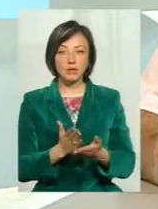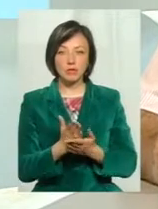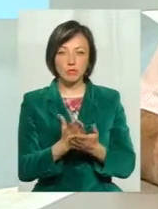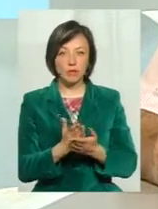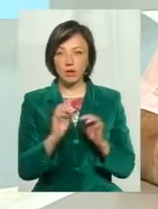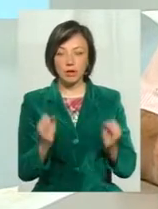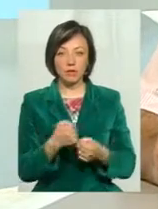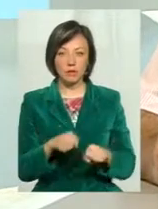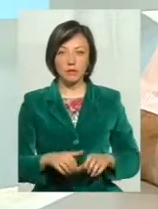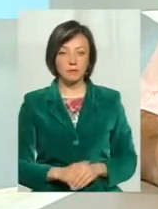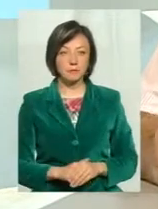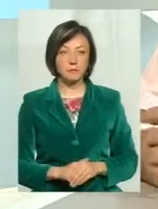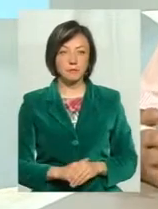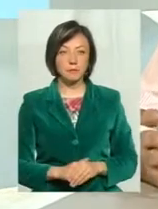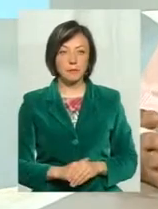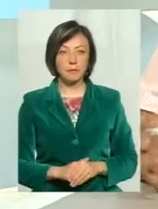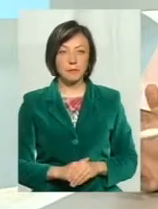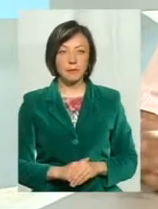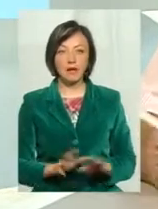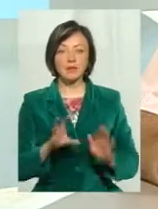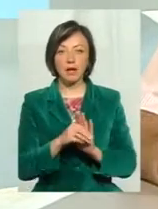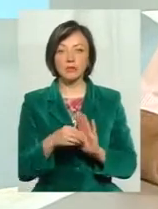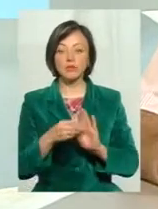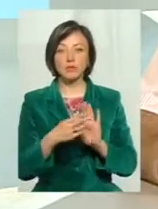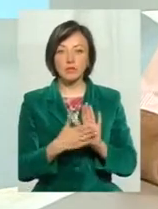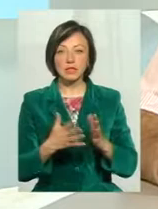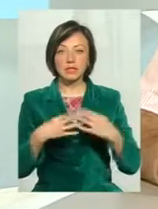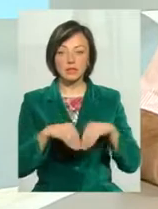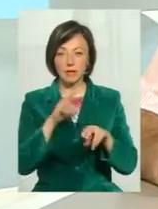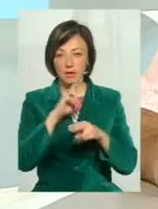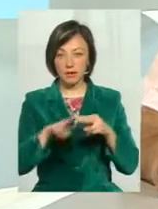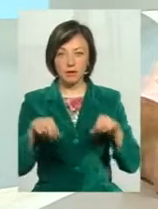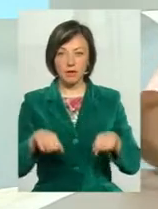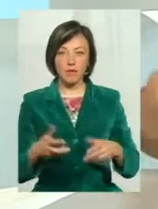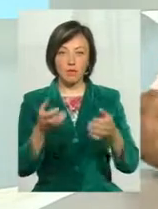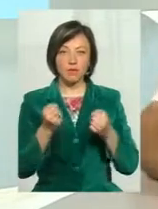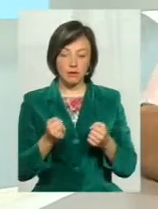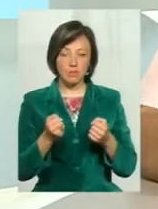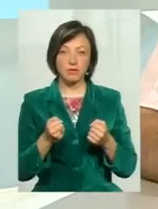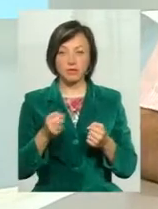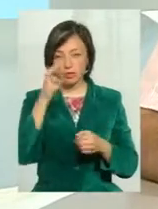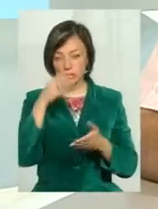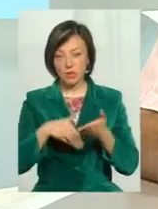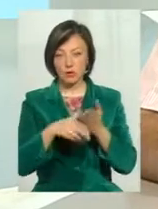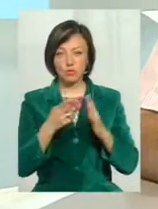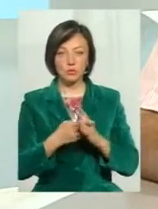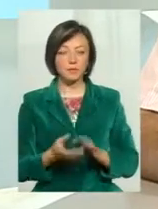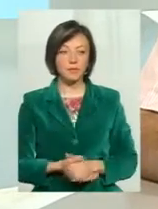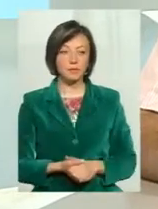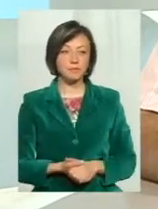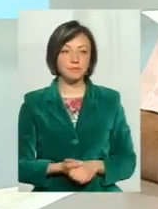буде неможливо, складу зареєстрованих. А тому сім'я втратить, як правило, втратить право на